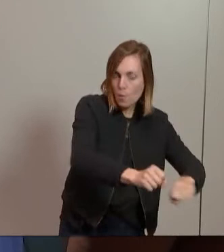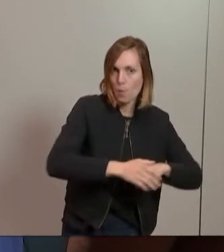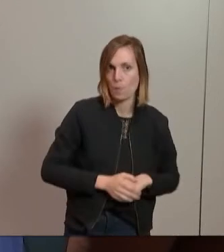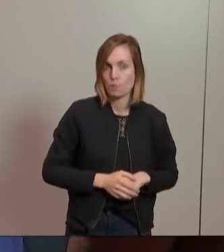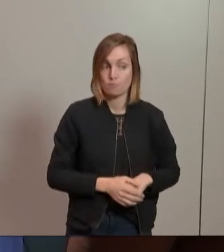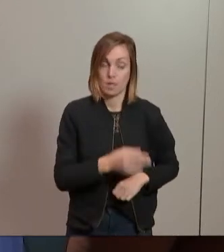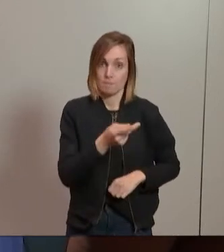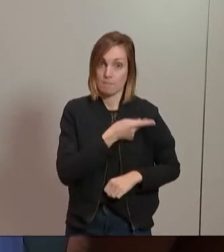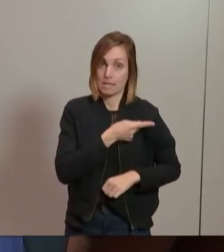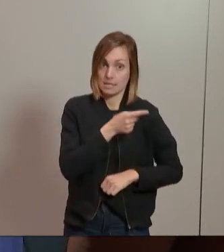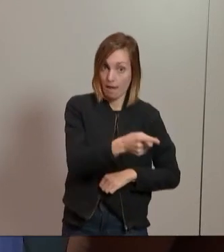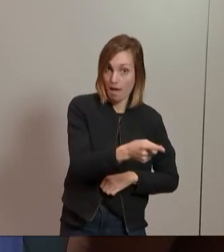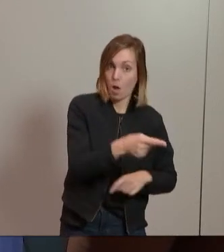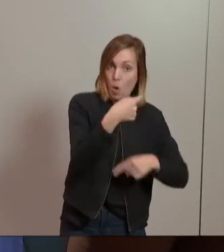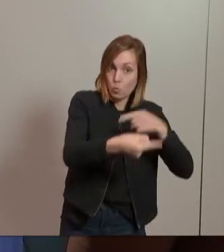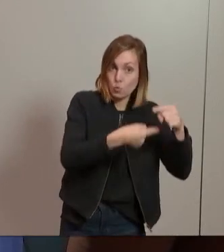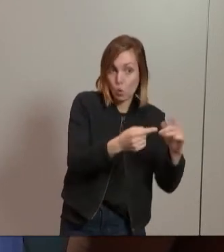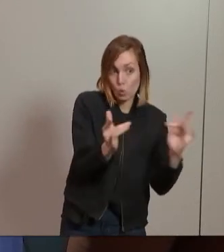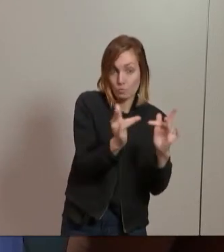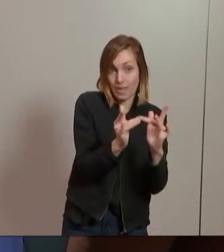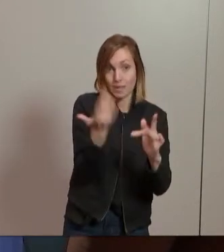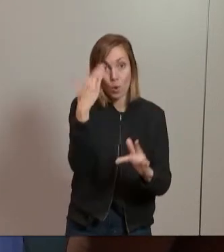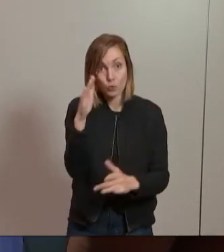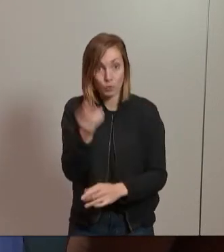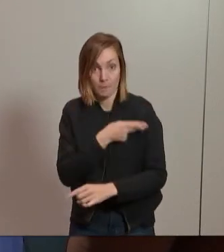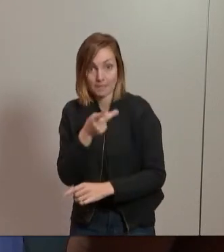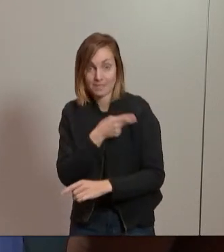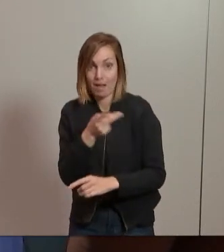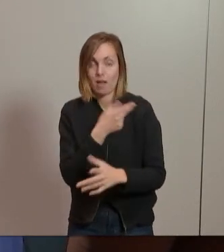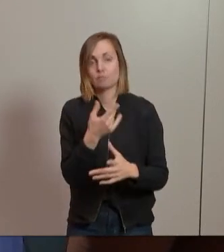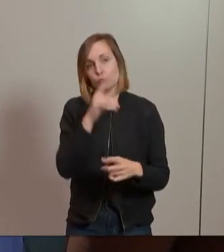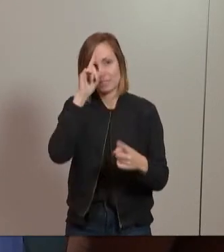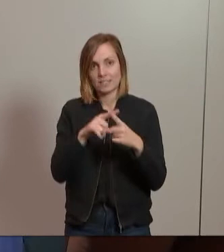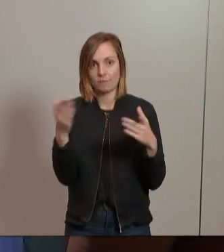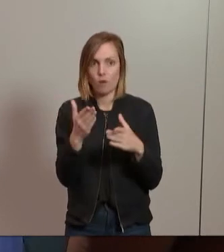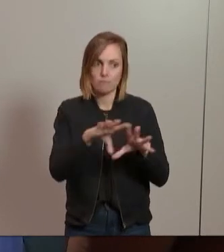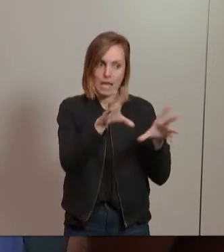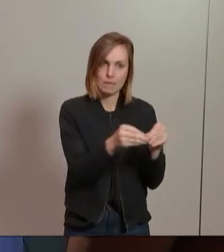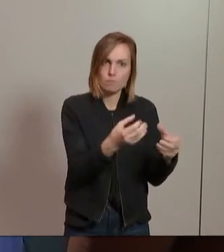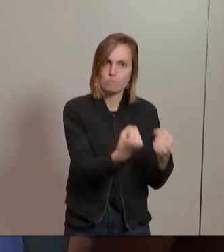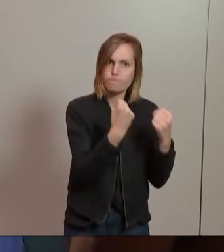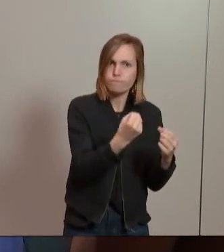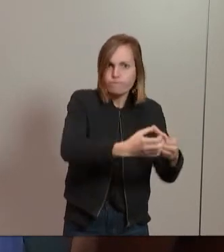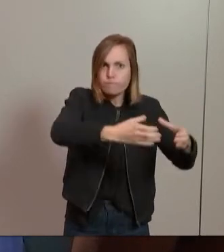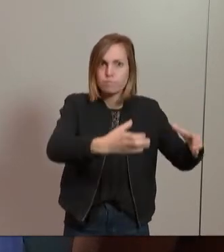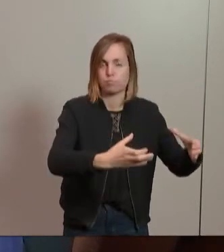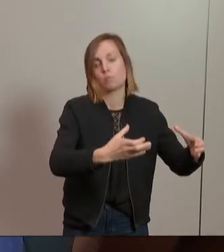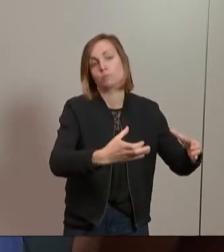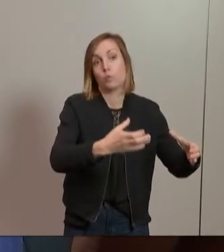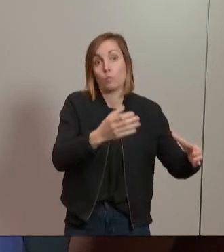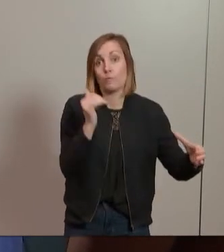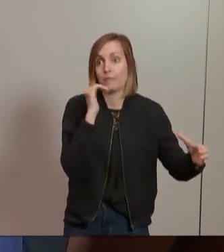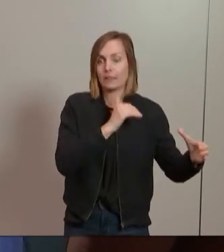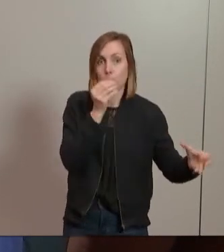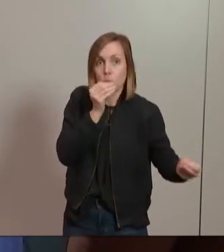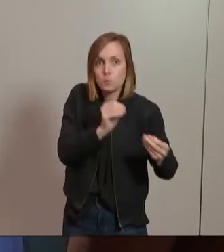moment en contact avec d'autres médecins qui vont venir renforcer l'équipe pour arriver assez, enfin le plus tôt possible, après